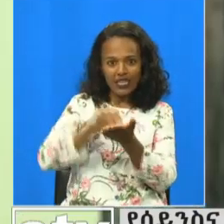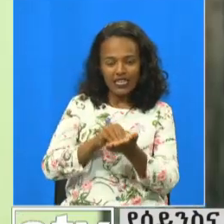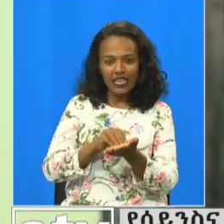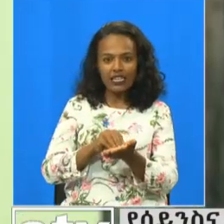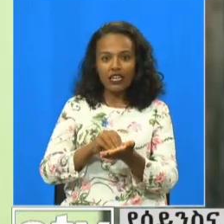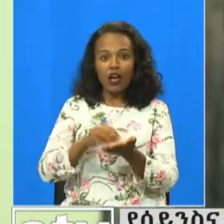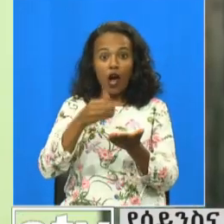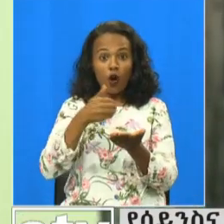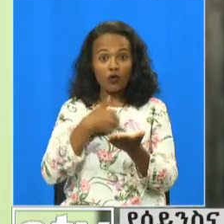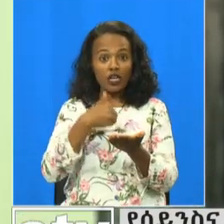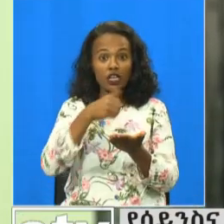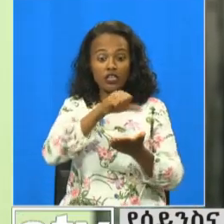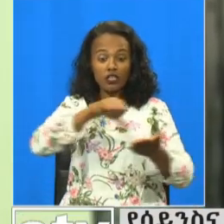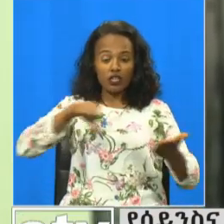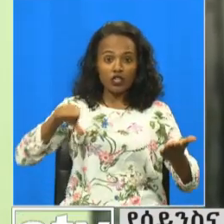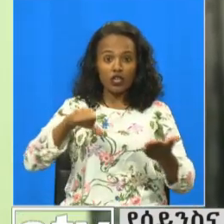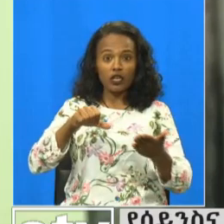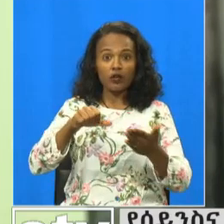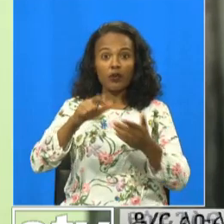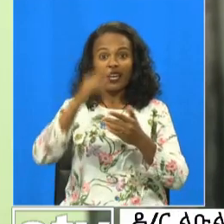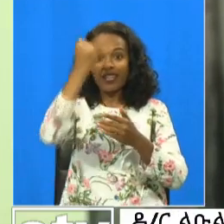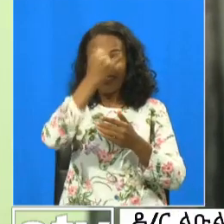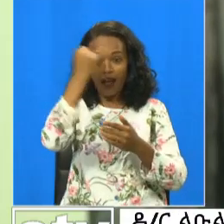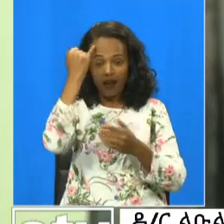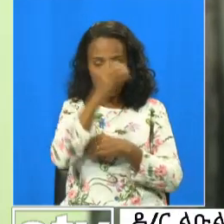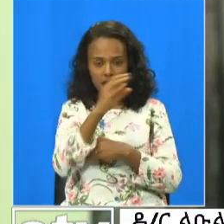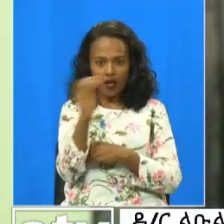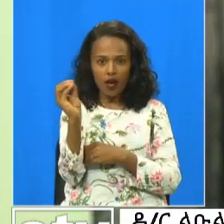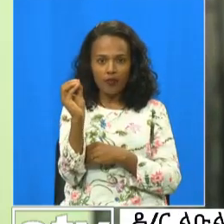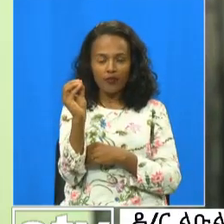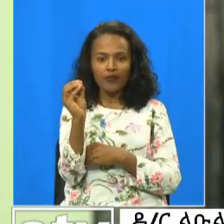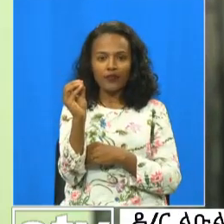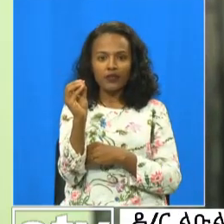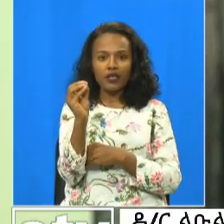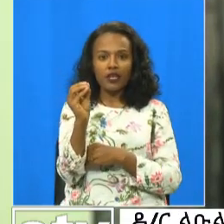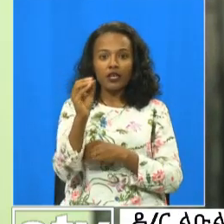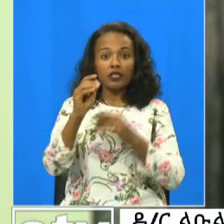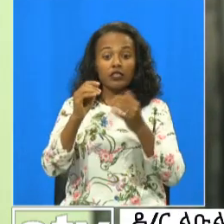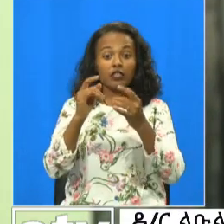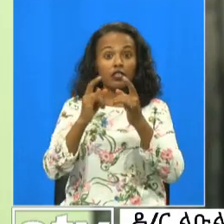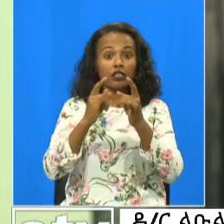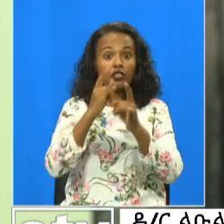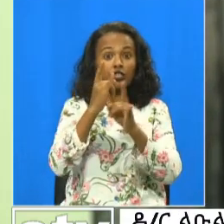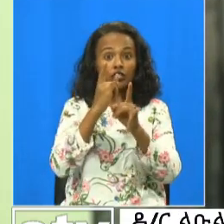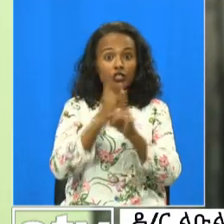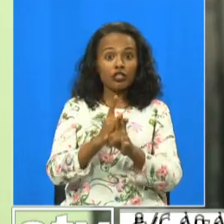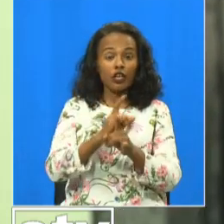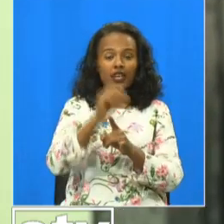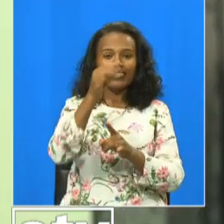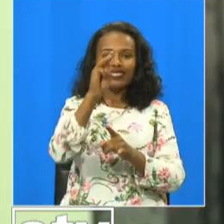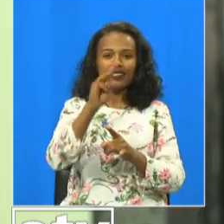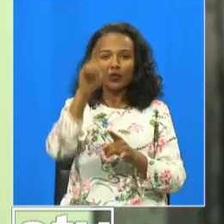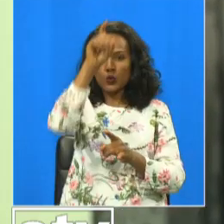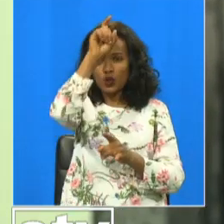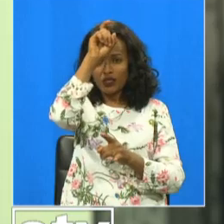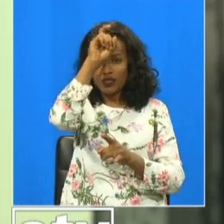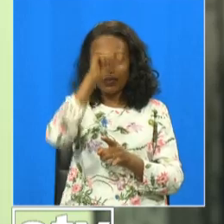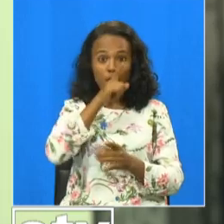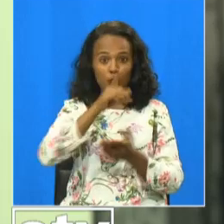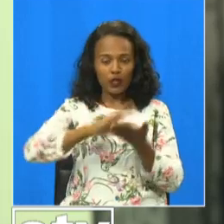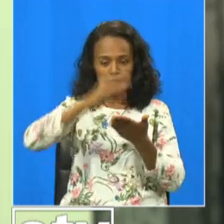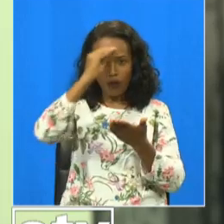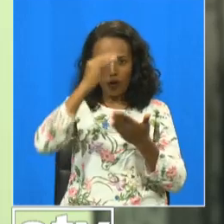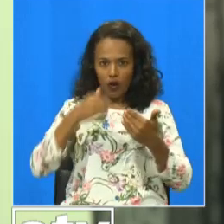ኢምፕላንቶሎጂ ሰርጀሪ በቱሪን ዩኒቨርሲቲ ጣሊያን እና ደግሞ ዲጂታል ኦርቶዶንቲክስ እስታንቡል ዩኒቨርሲቲ ተርኪ እየተማርኩኝ